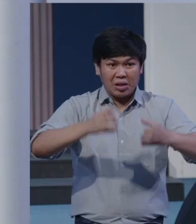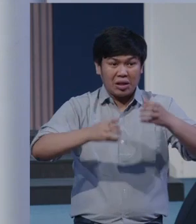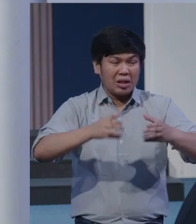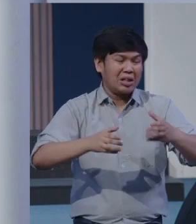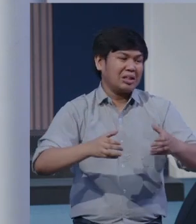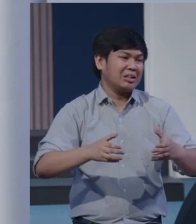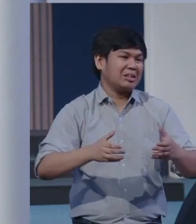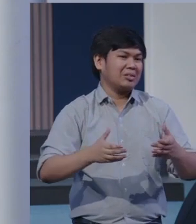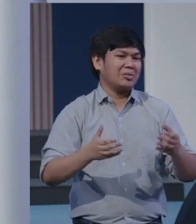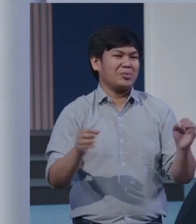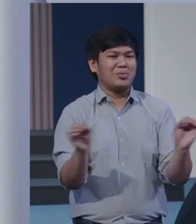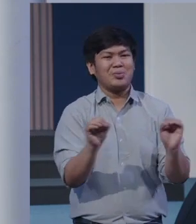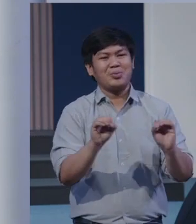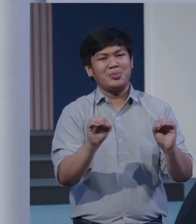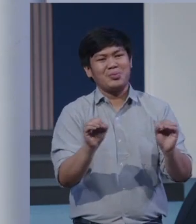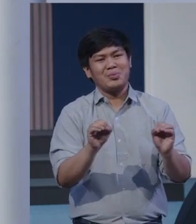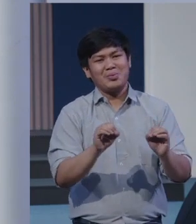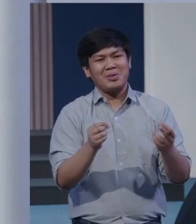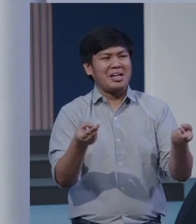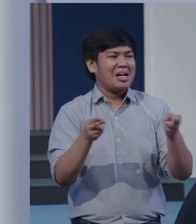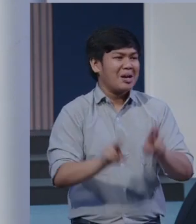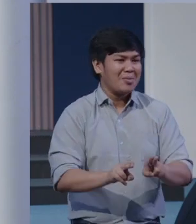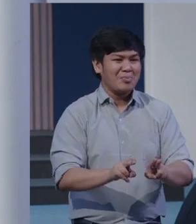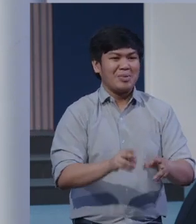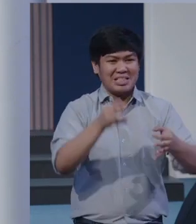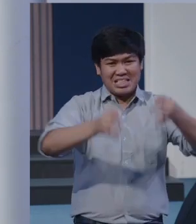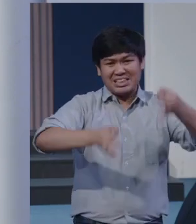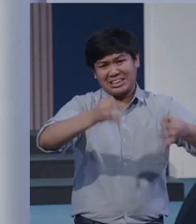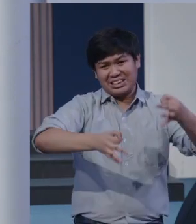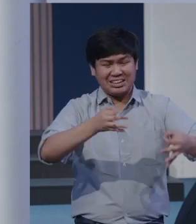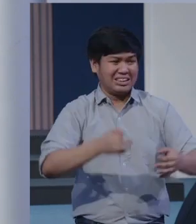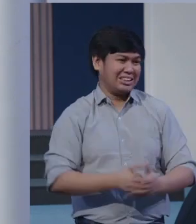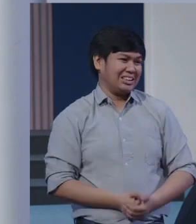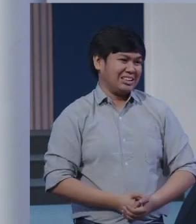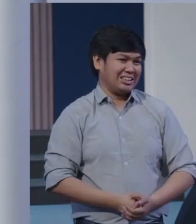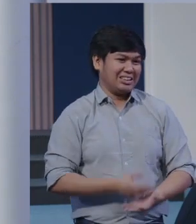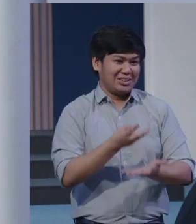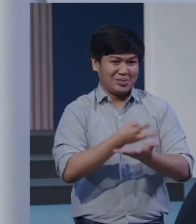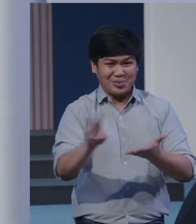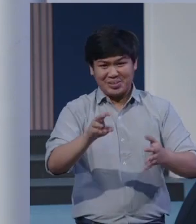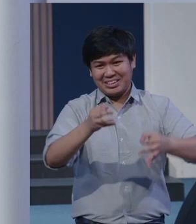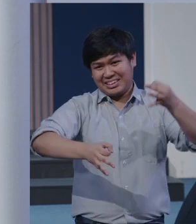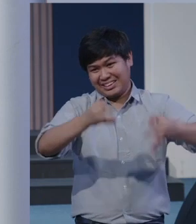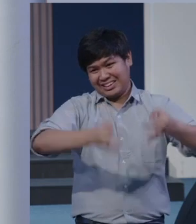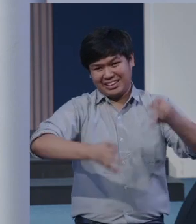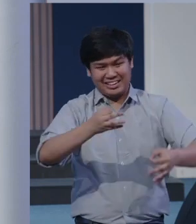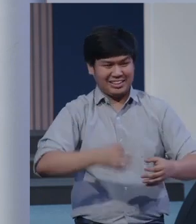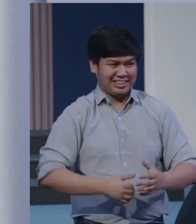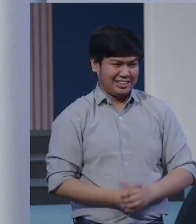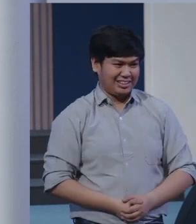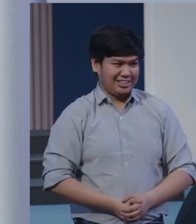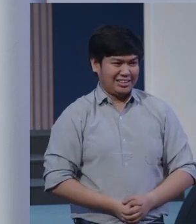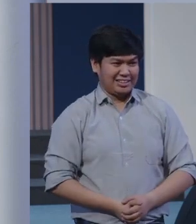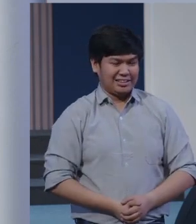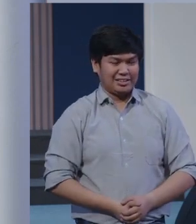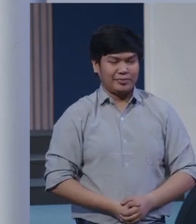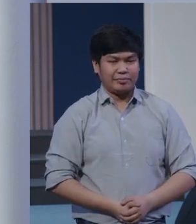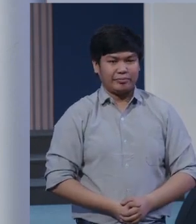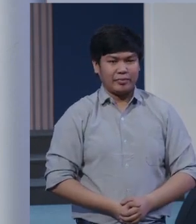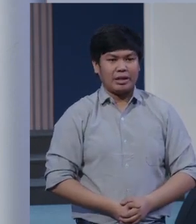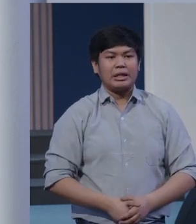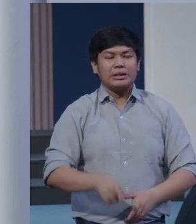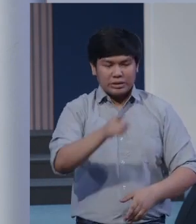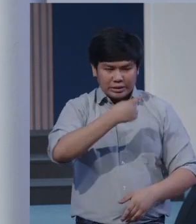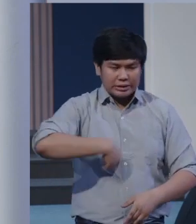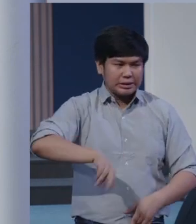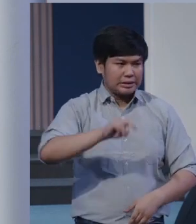2 3 may mga nilista dito na kapag ginagawa ninyo Kailangan ninyong ah humingi ng tawad